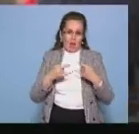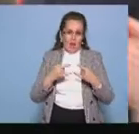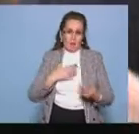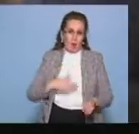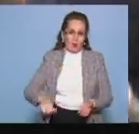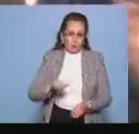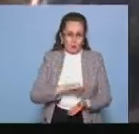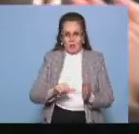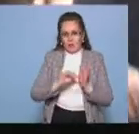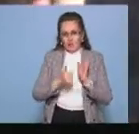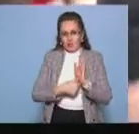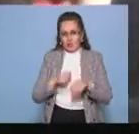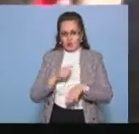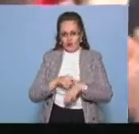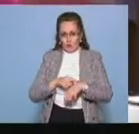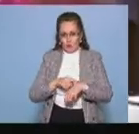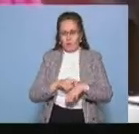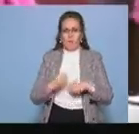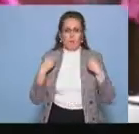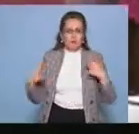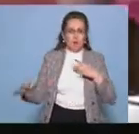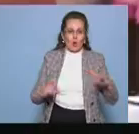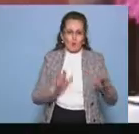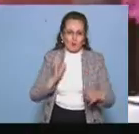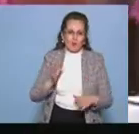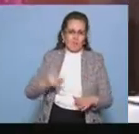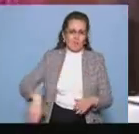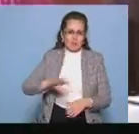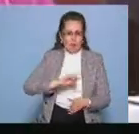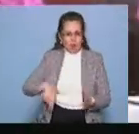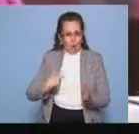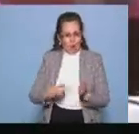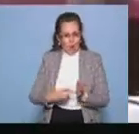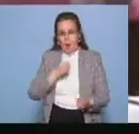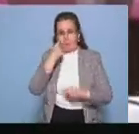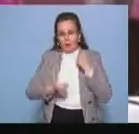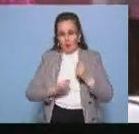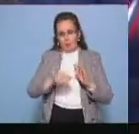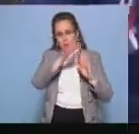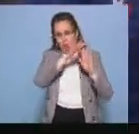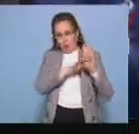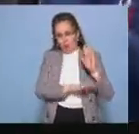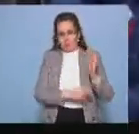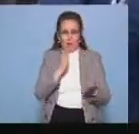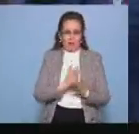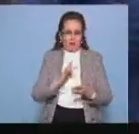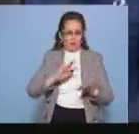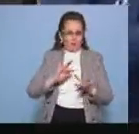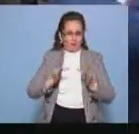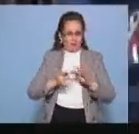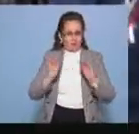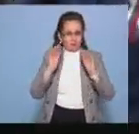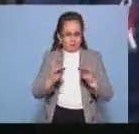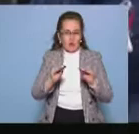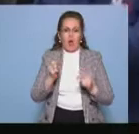часов. Праздничные мероприятия пройдут во всех муниципалитетах. Подробная программа уже есть в сети интернет, а 4 ноября